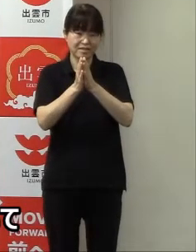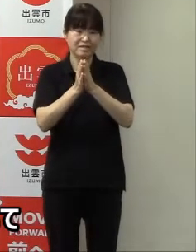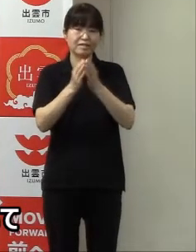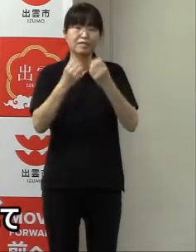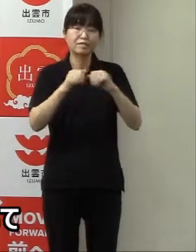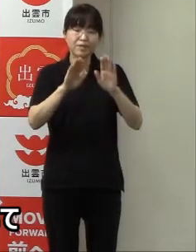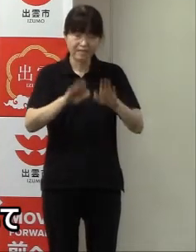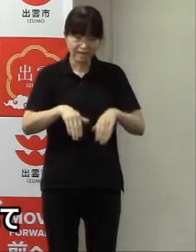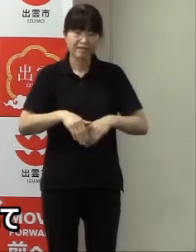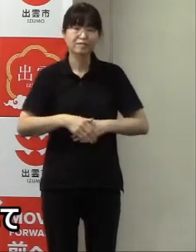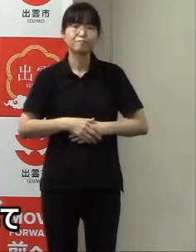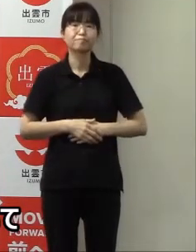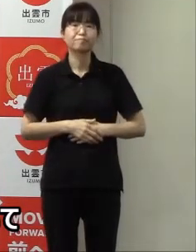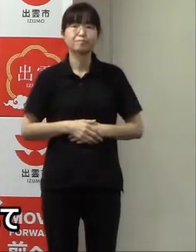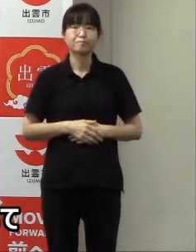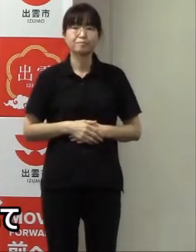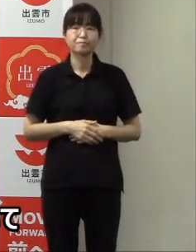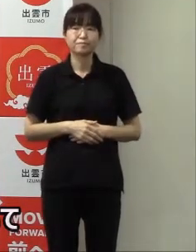したところでございます。